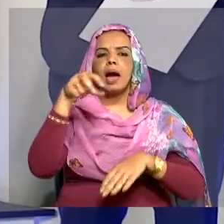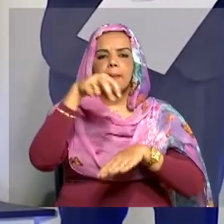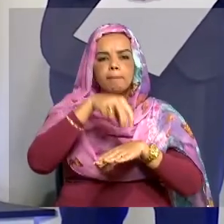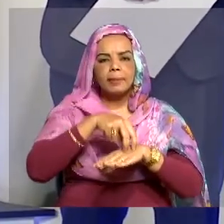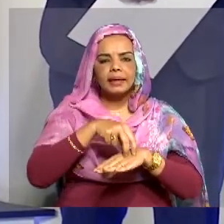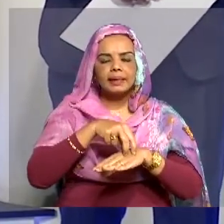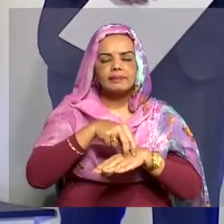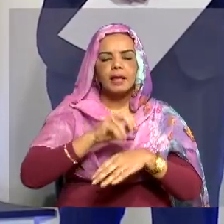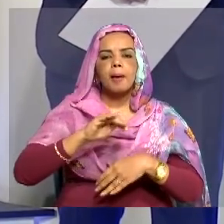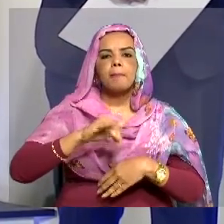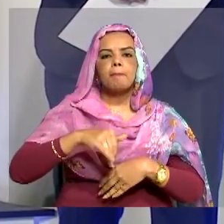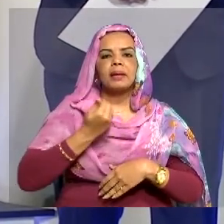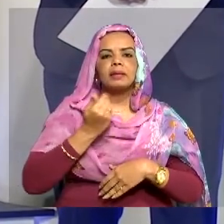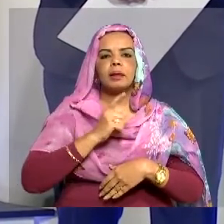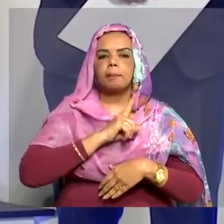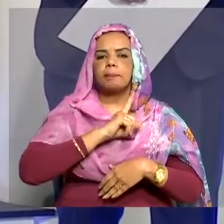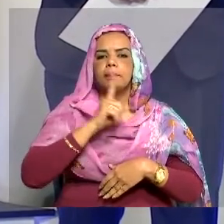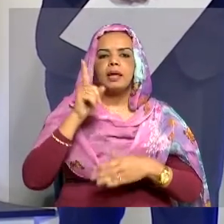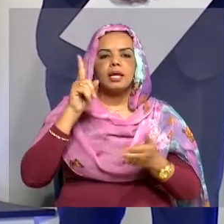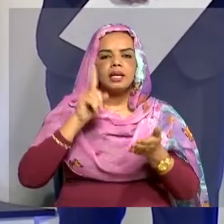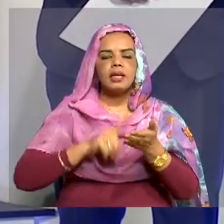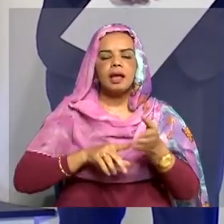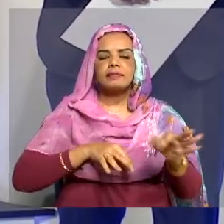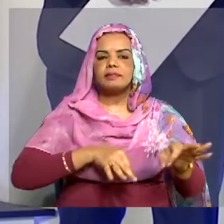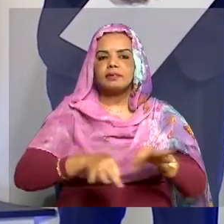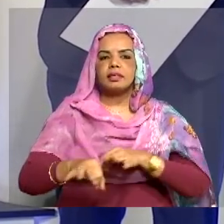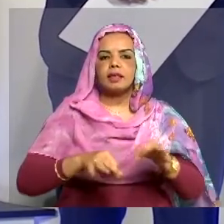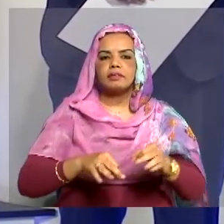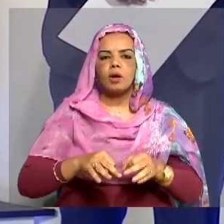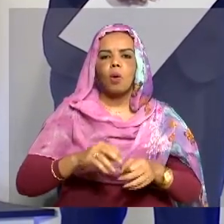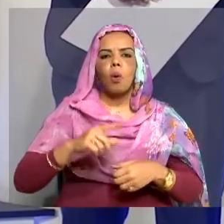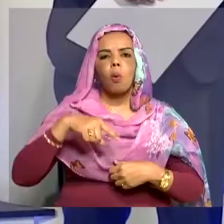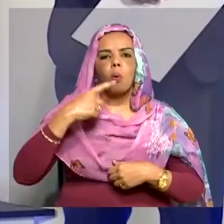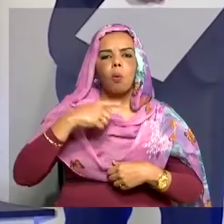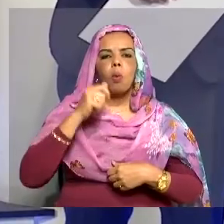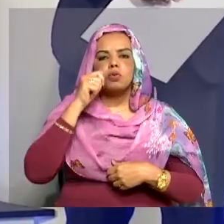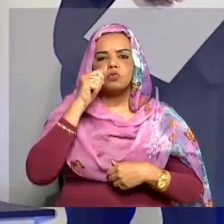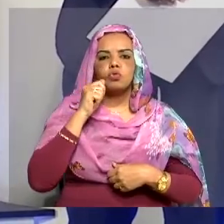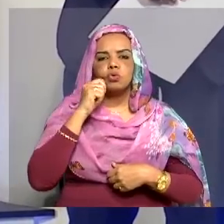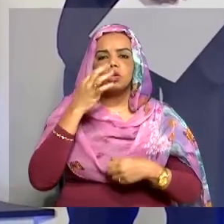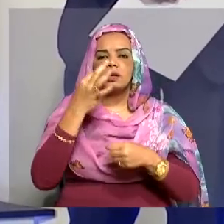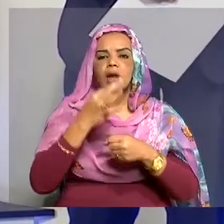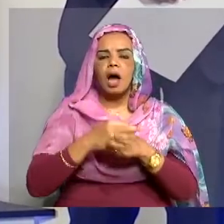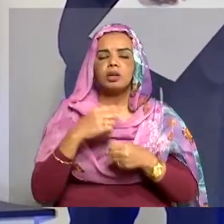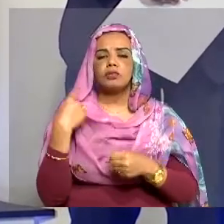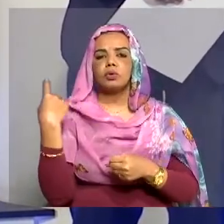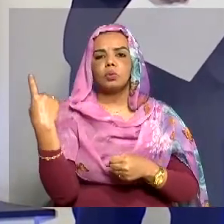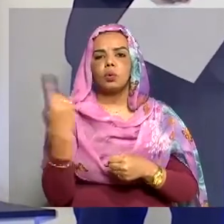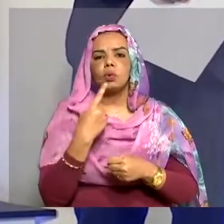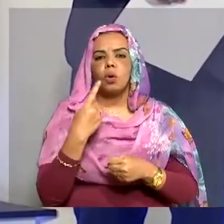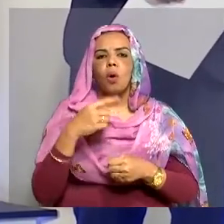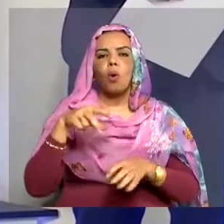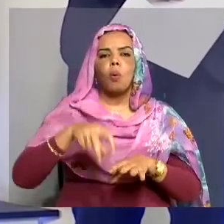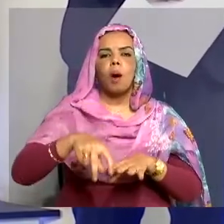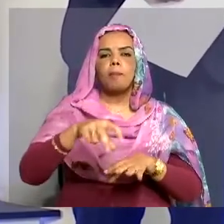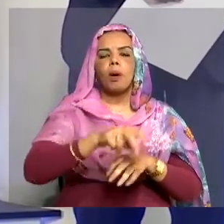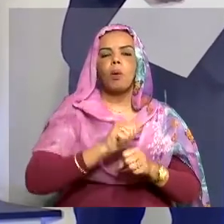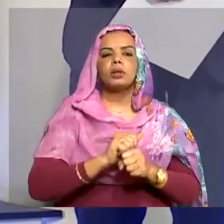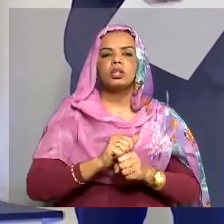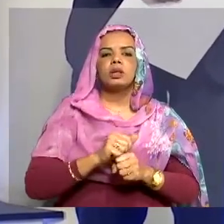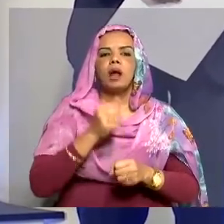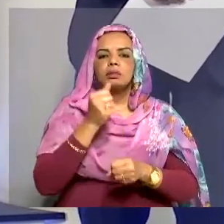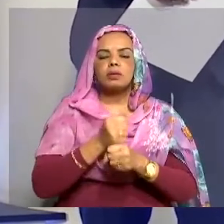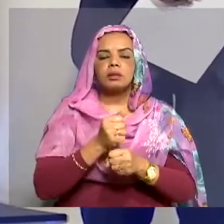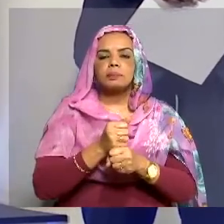مطلبا لازم حقبنا السياسية، وتطلع أهل السودان في أصقاعهم وبواديهم إلى